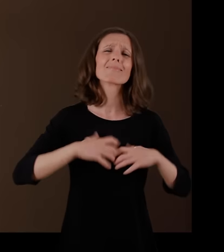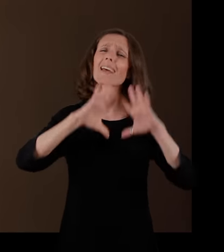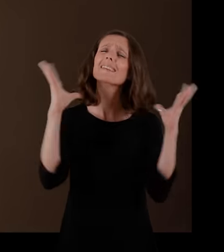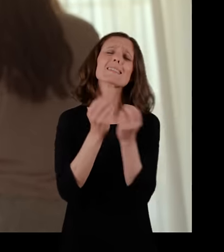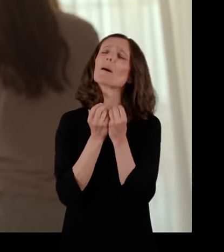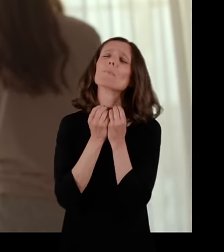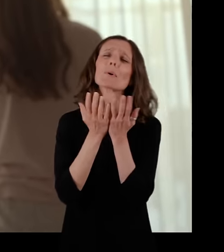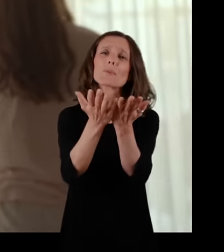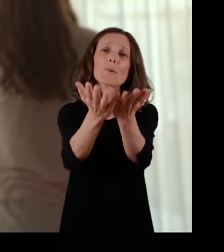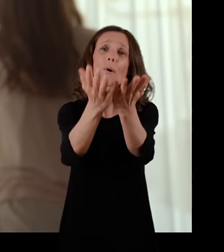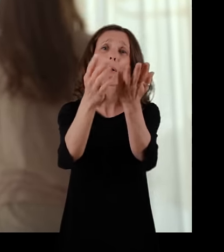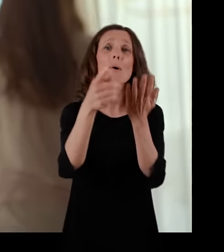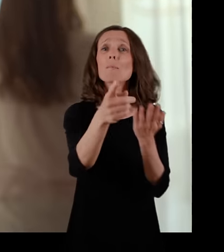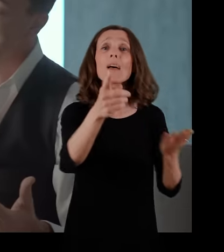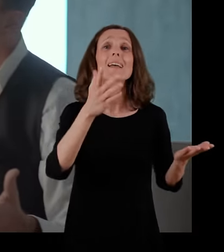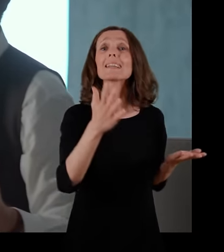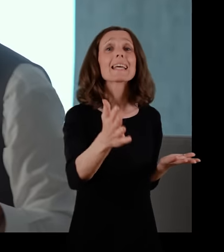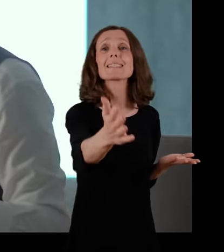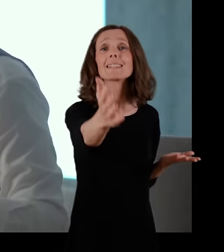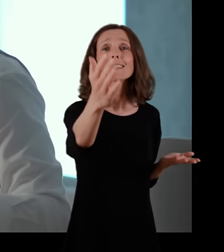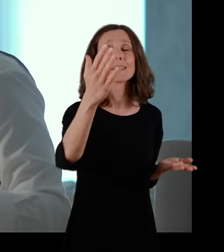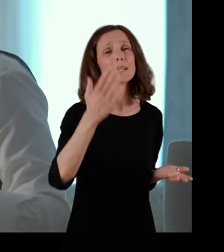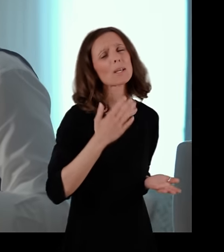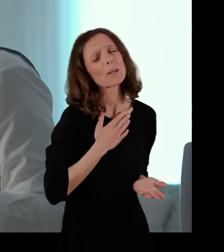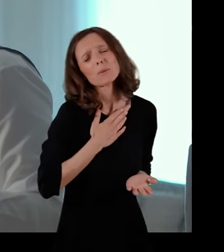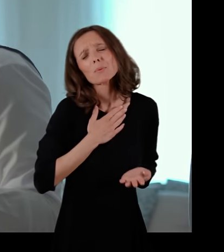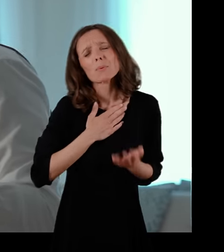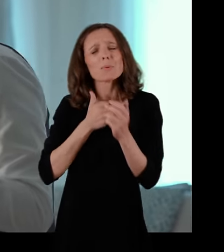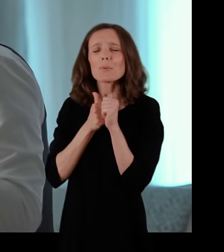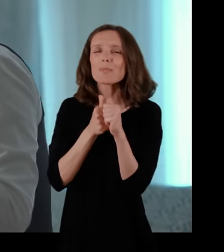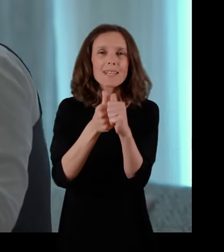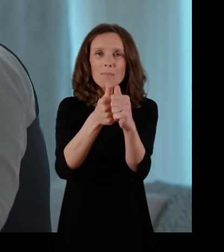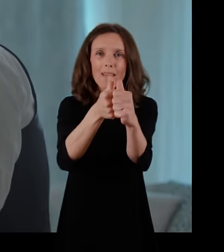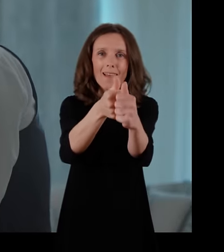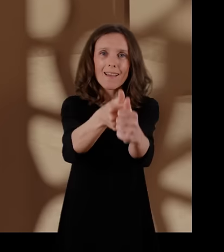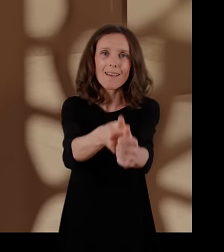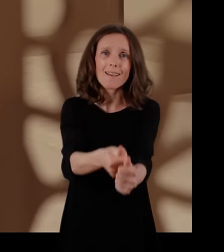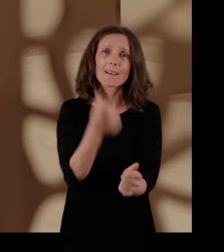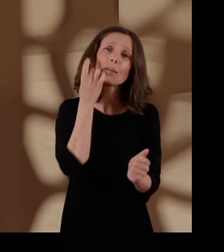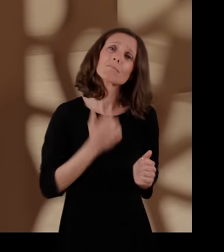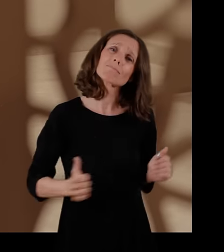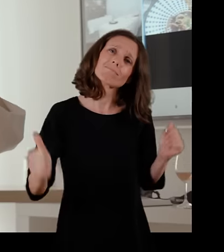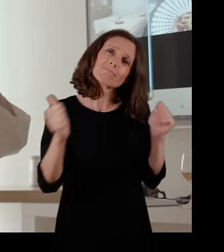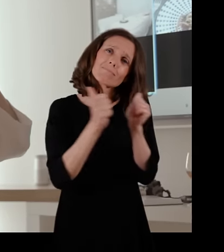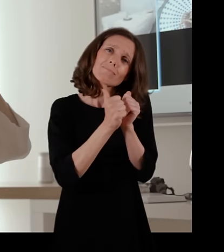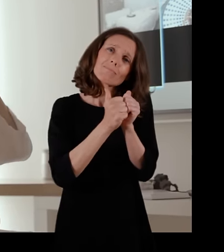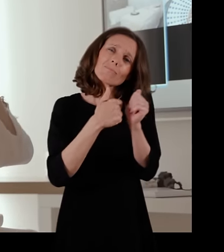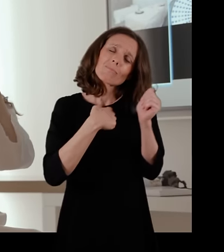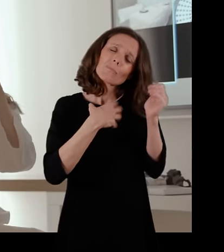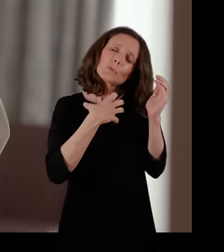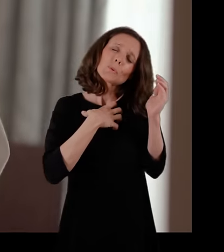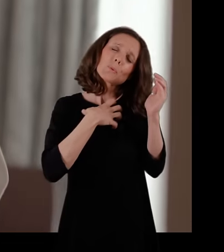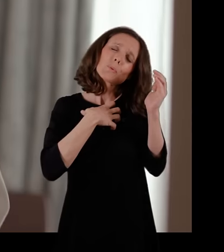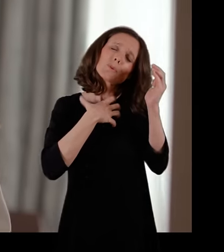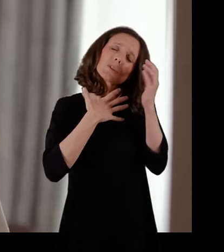Neka bude sve po tvom, gdje si ti, tu sam ja, tu je